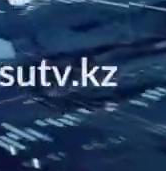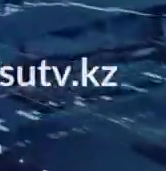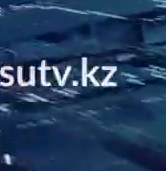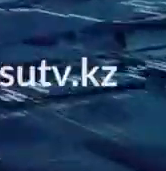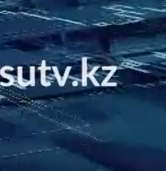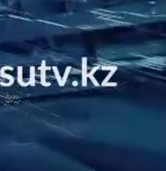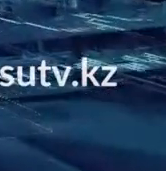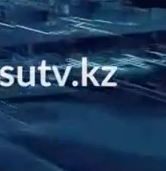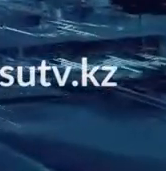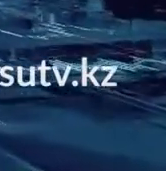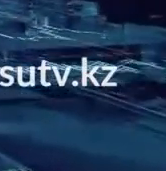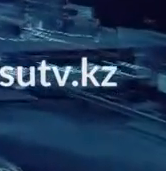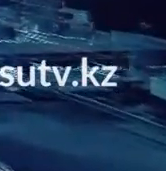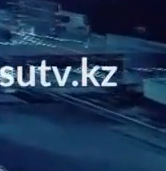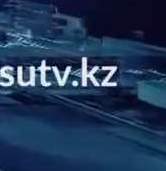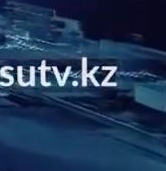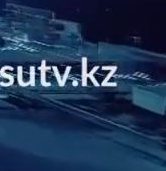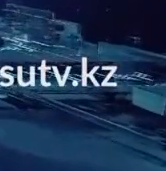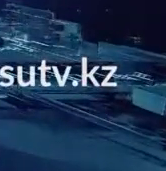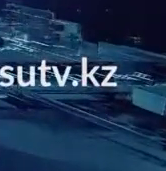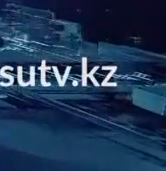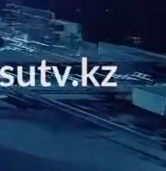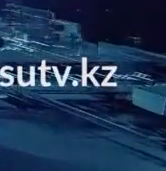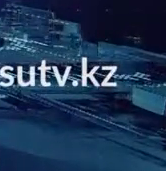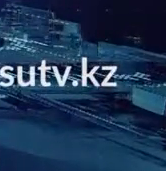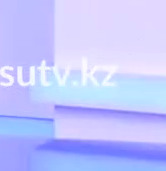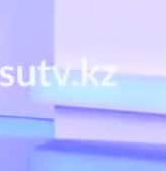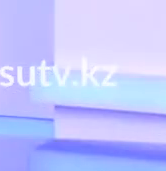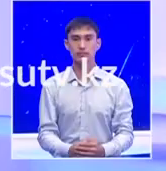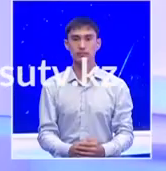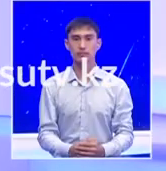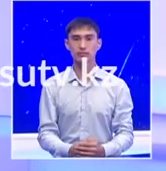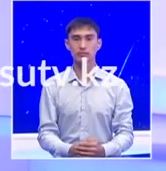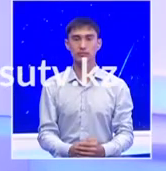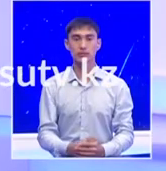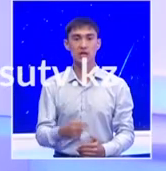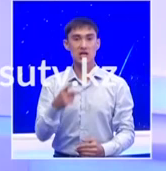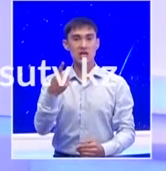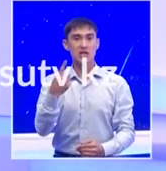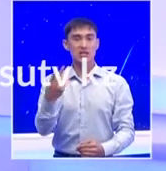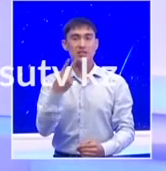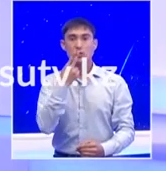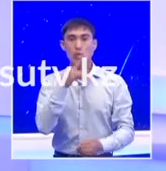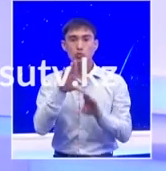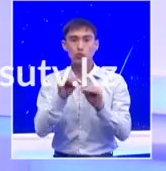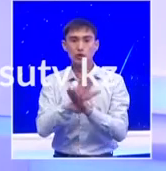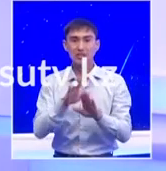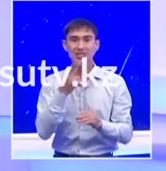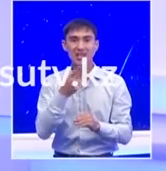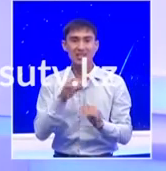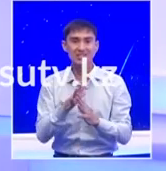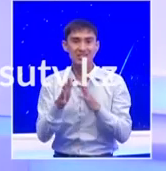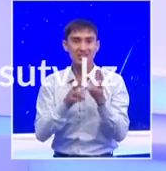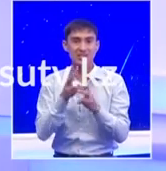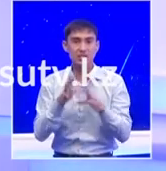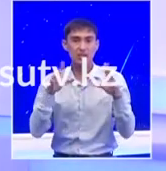И Из-за непотушенной сигареты разгорелся сильный